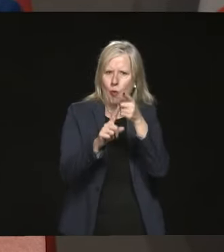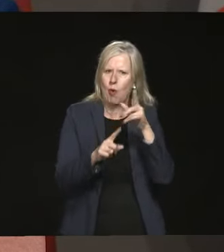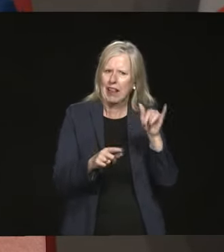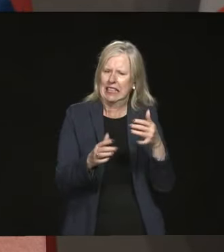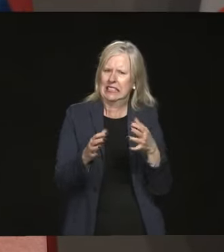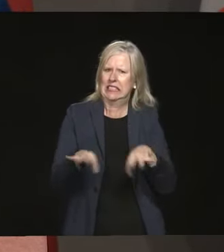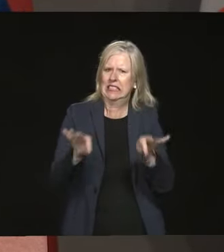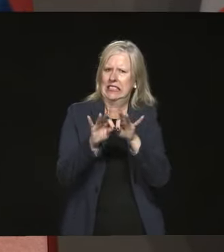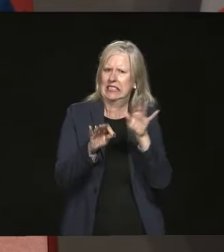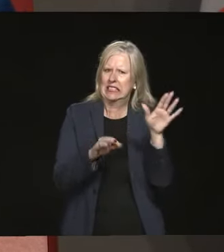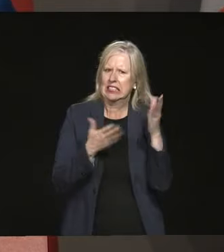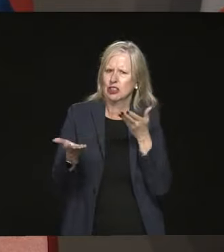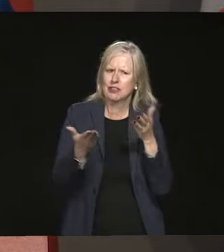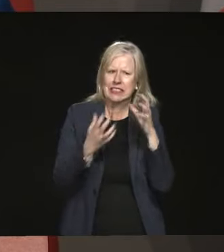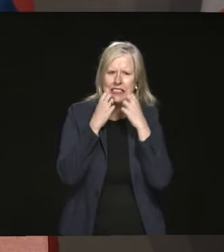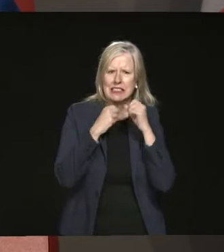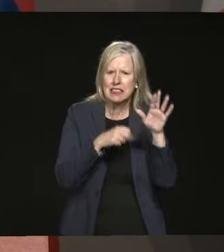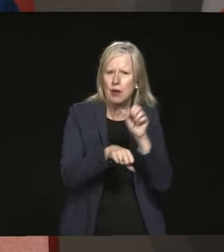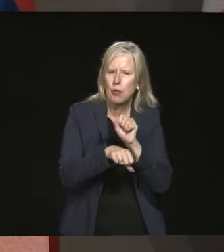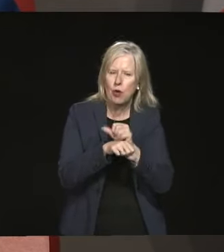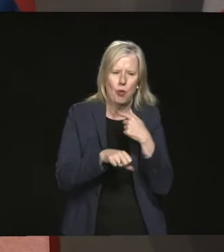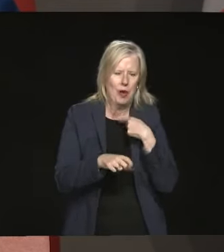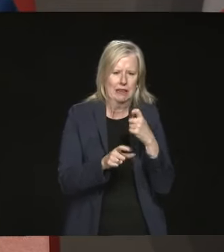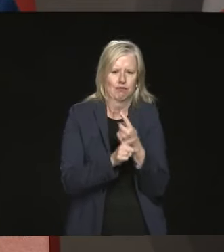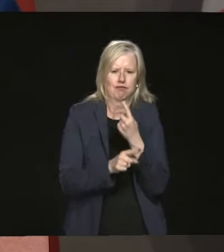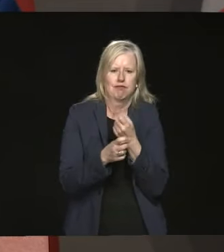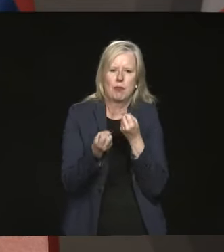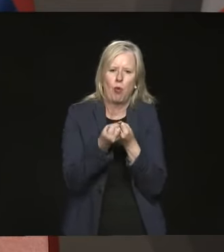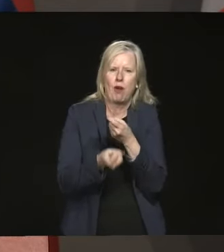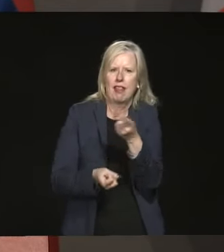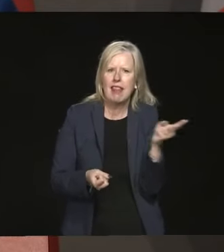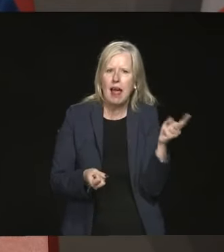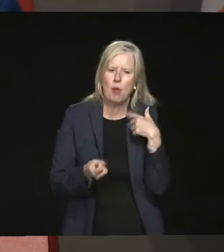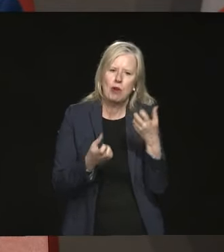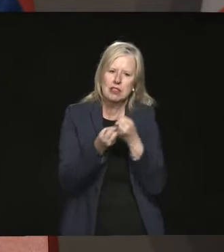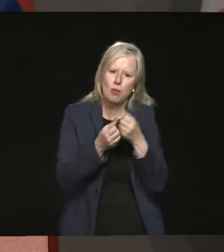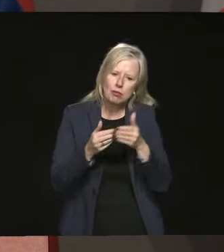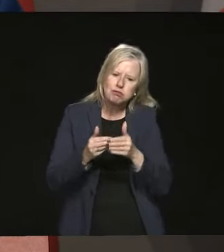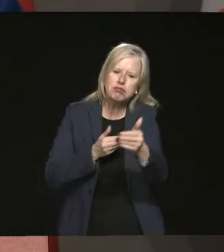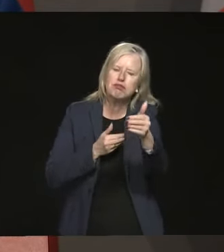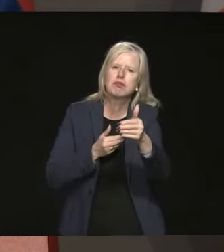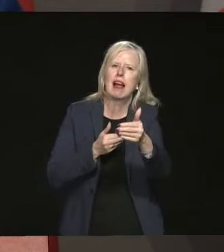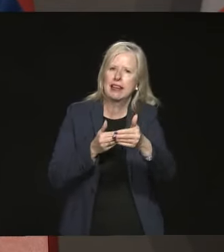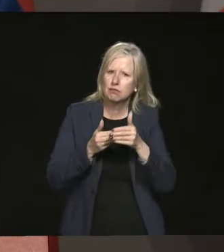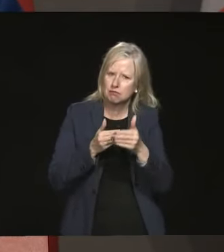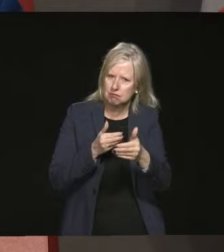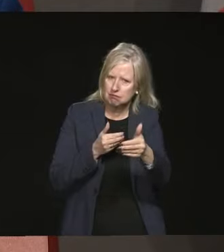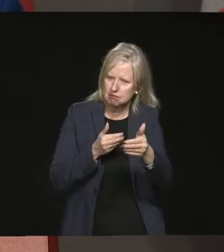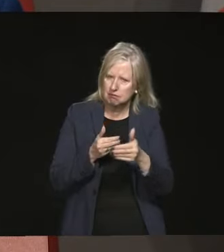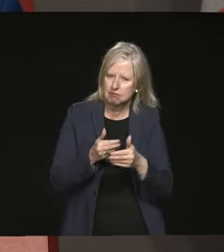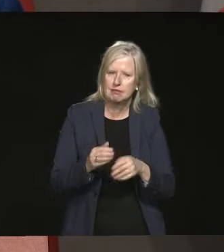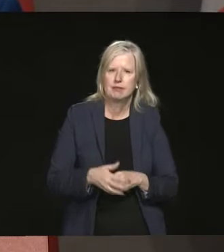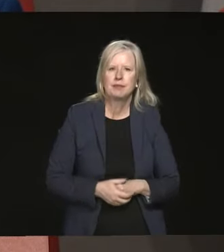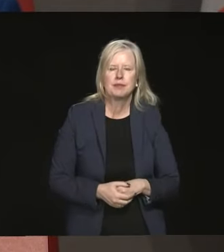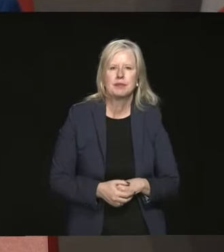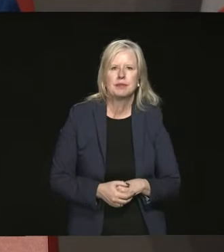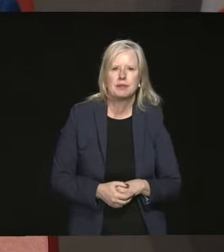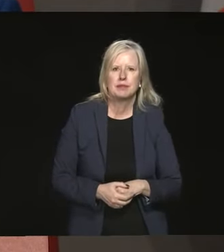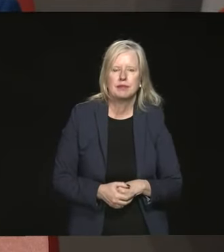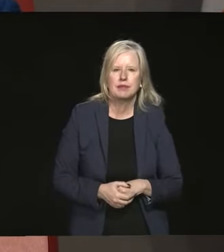terme. Et j'aimerais donc rappeler non seulement ce souhait, mais ce travail collaboratif important que nous